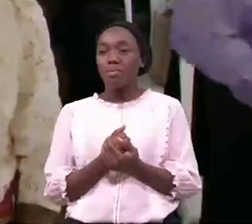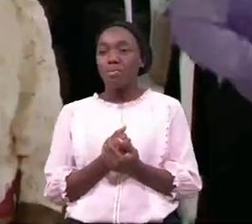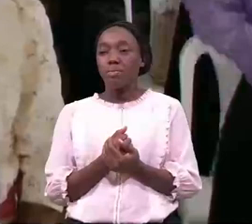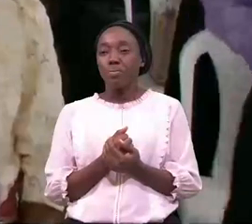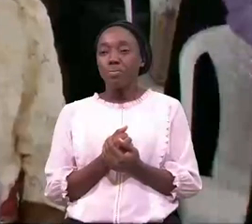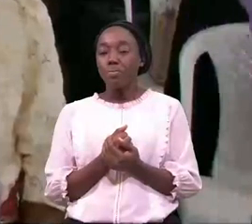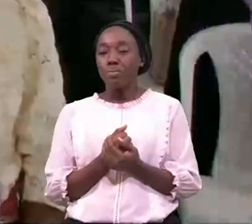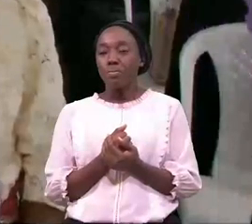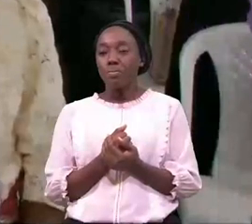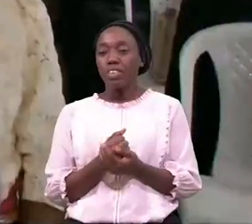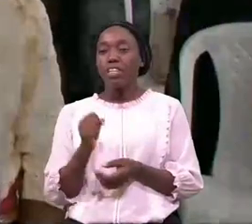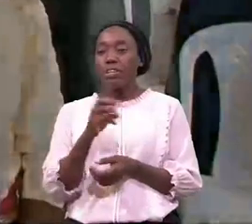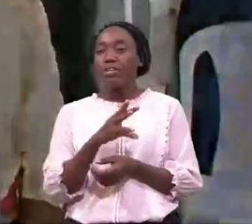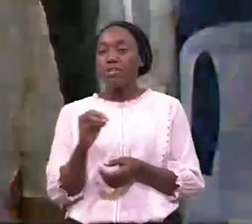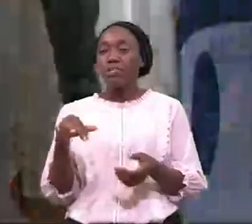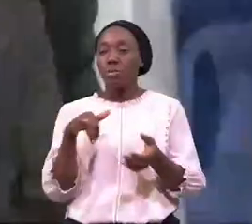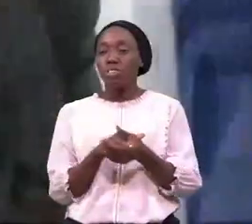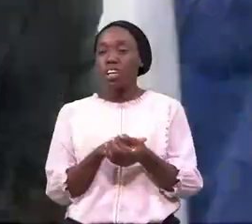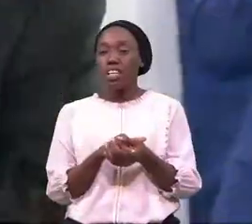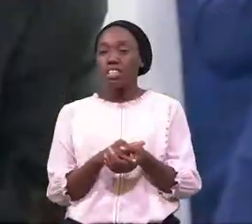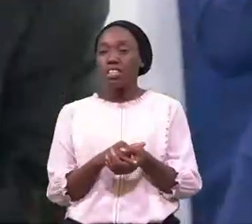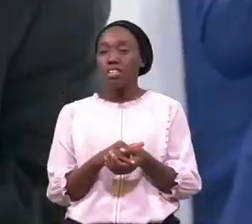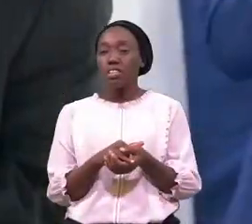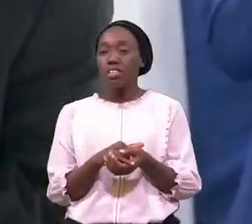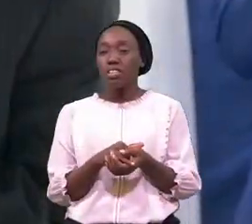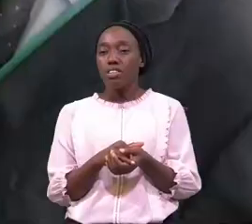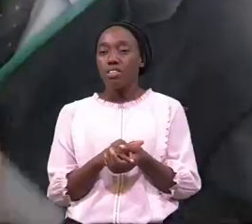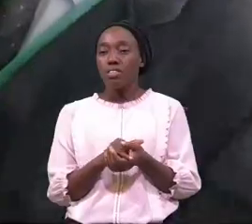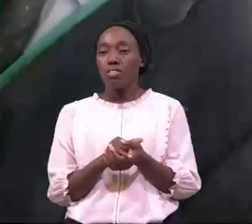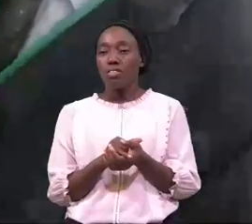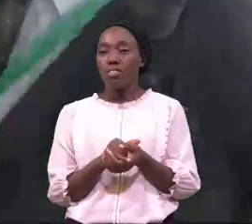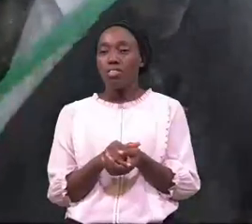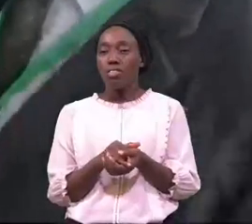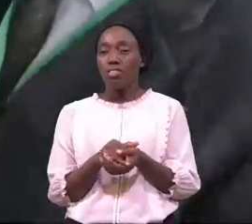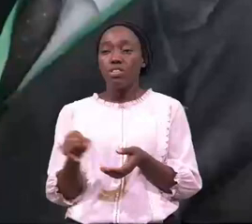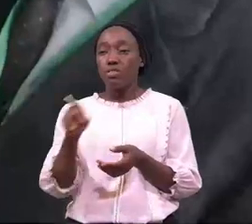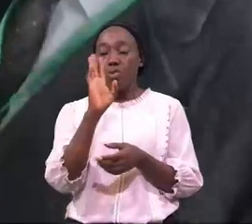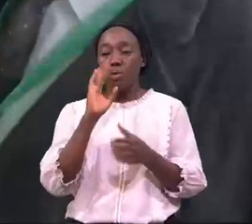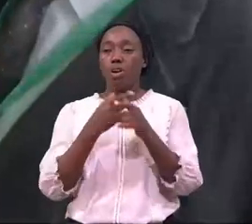un moteur spirituel dans votre vie pour que vous ne soyez plus les mêmes.